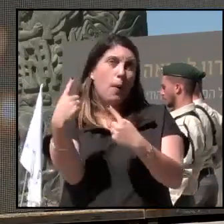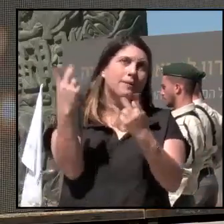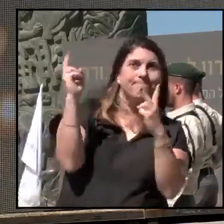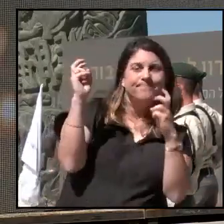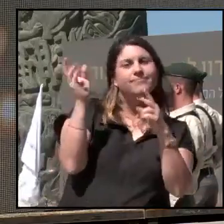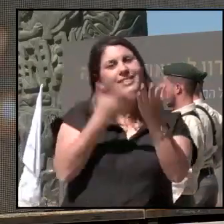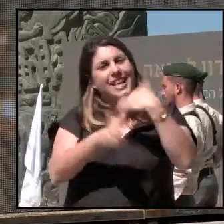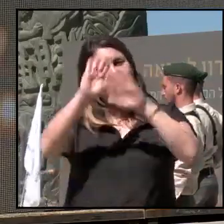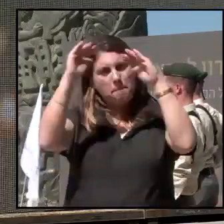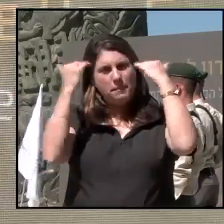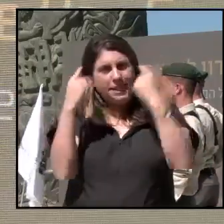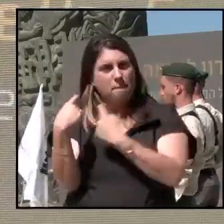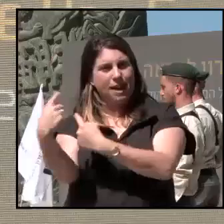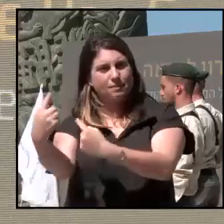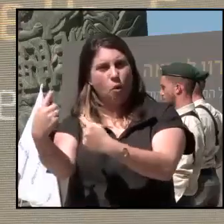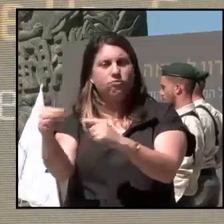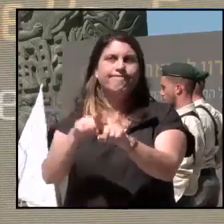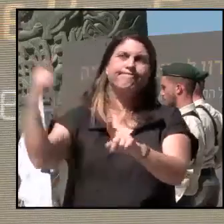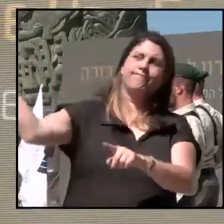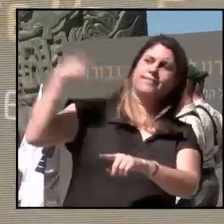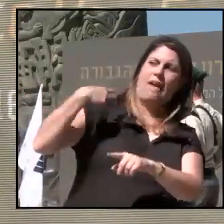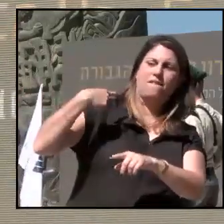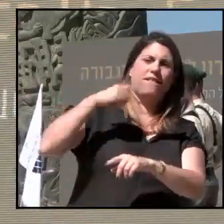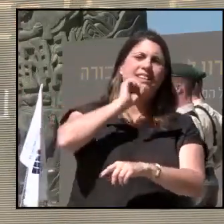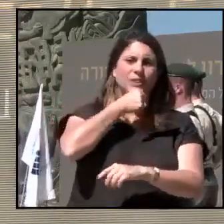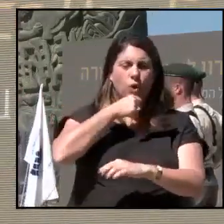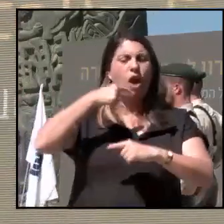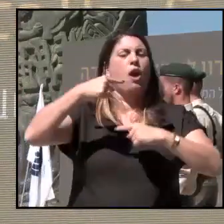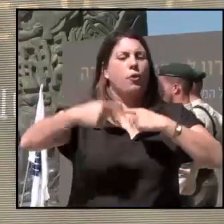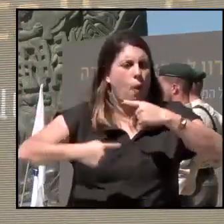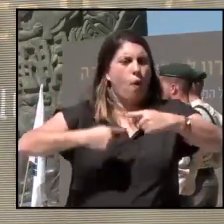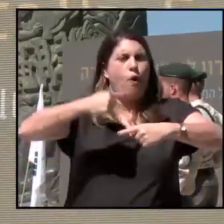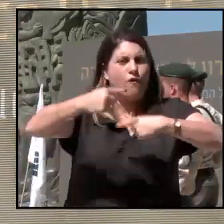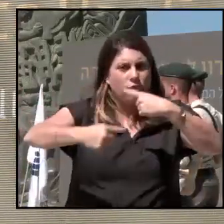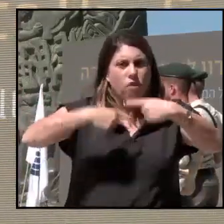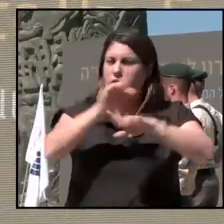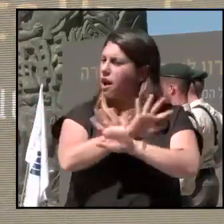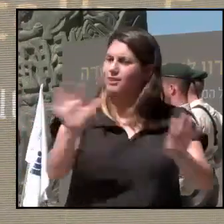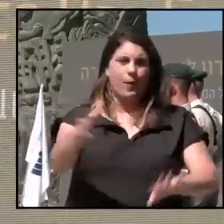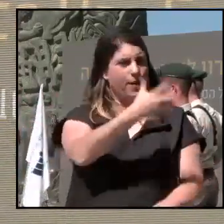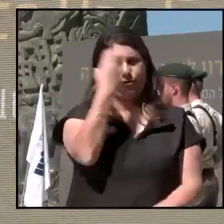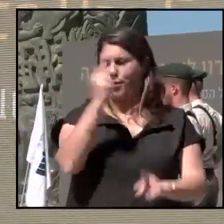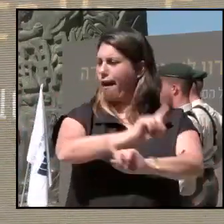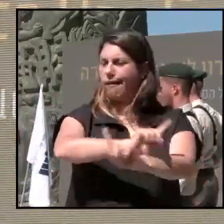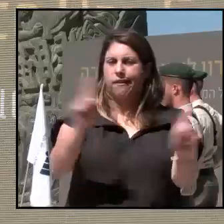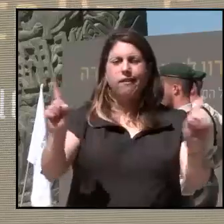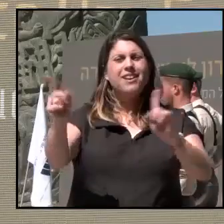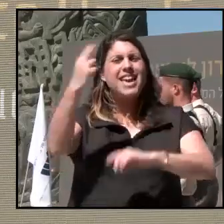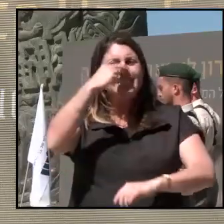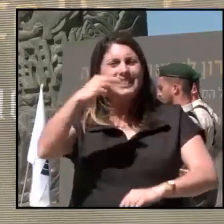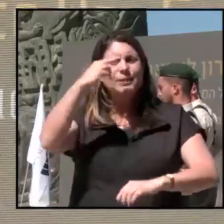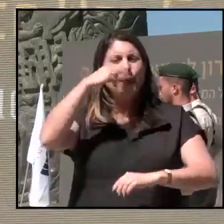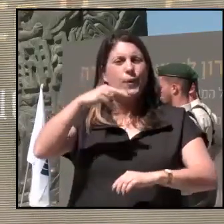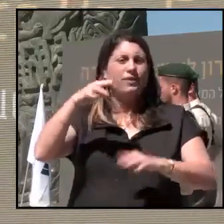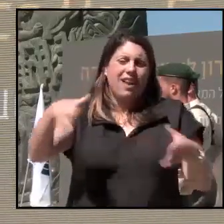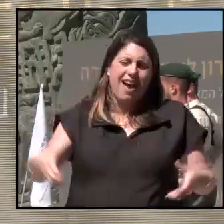יצא ממצרים. זהו צו ההיסטוריה. כל דור ודור אסור לו שישכח את הניסיונות שנתנסה